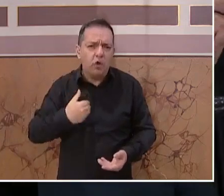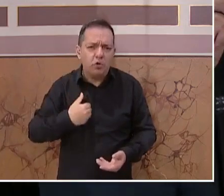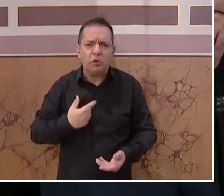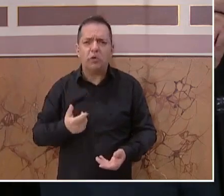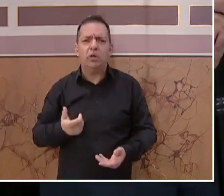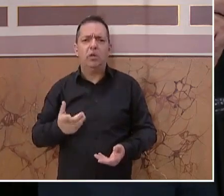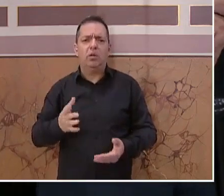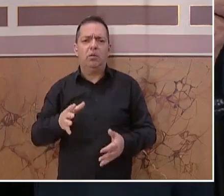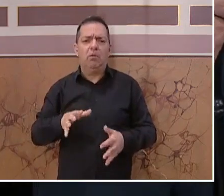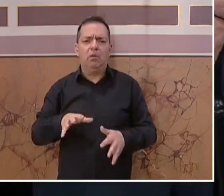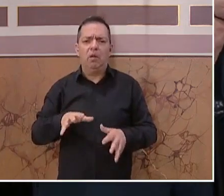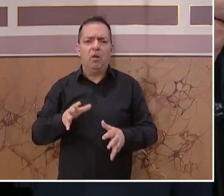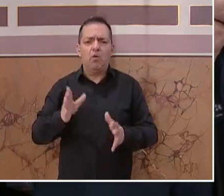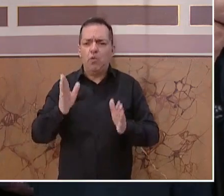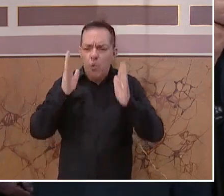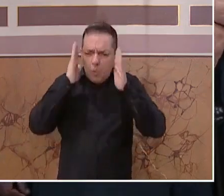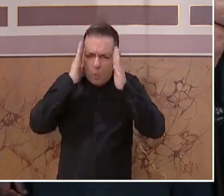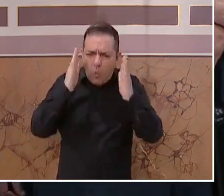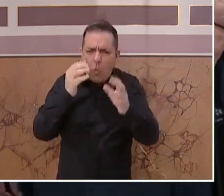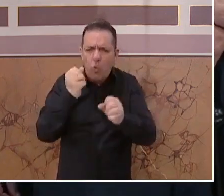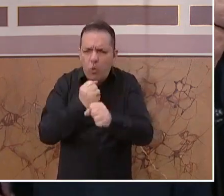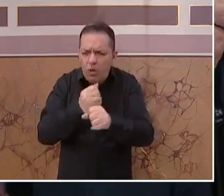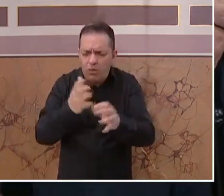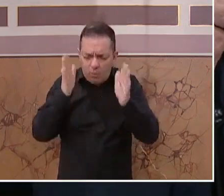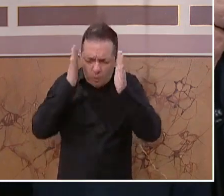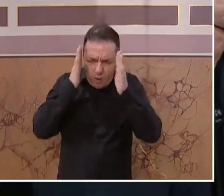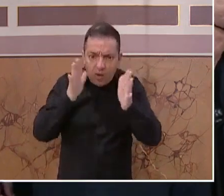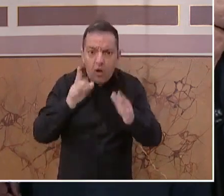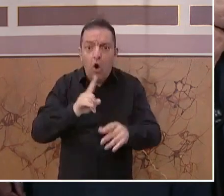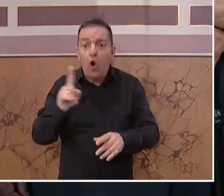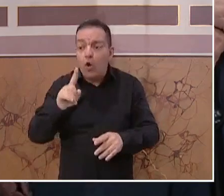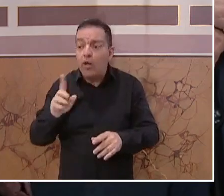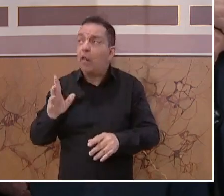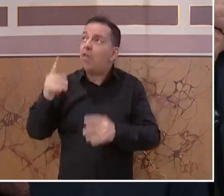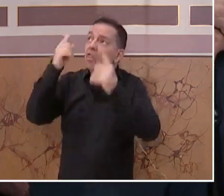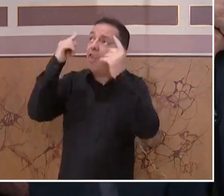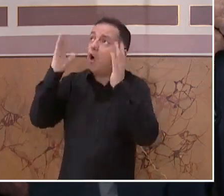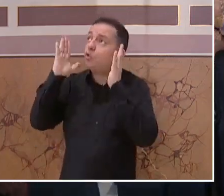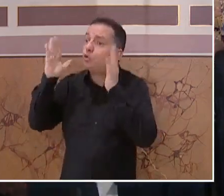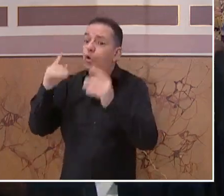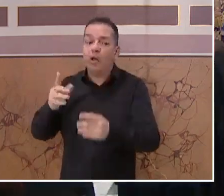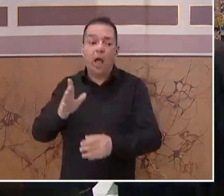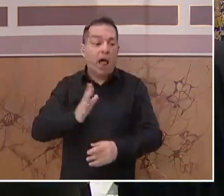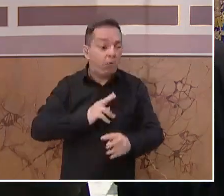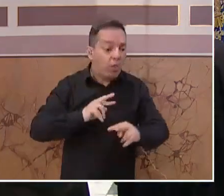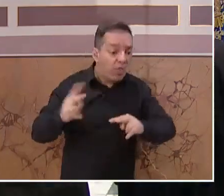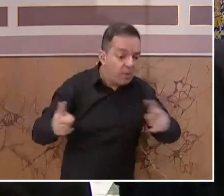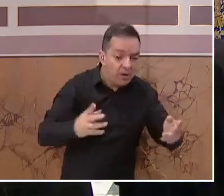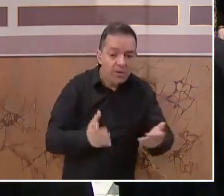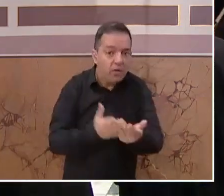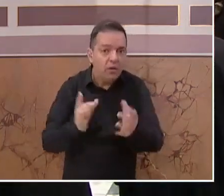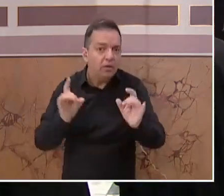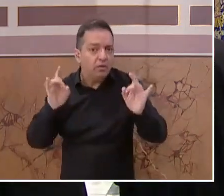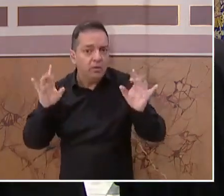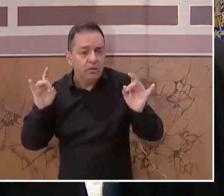για τον Θεό και τον συνάνθρωπο. Σε μια εποχή όπου